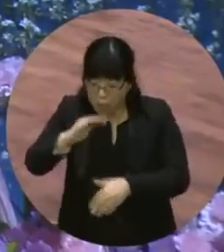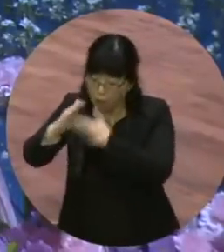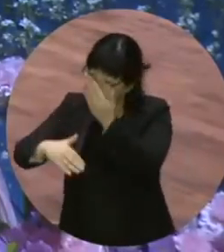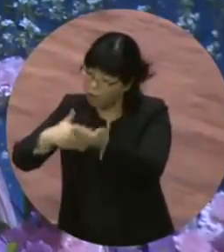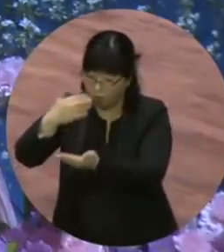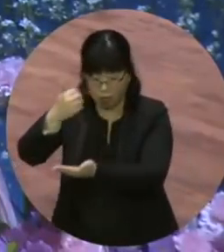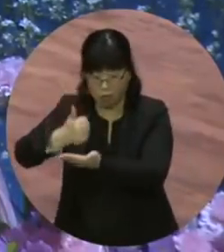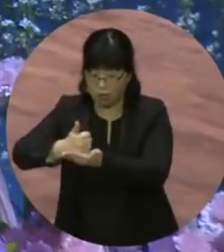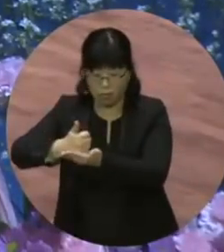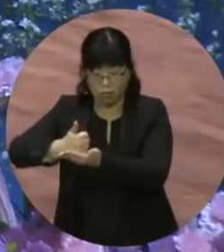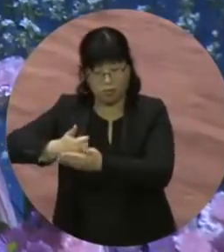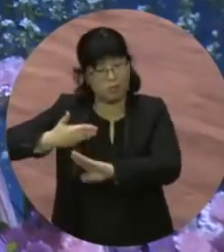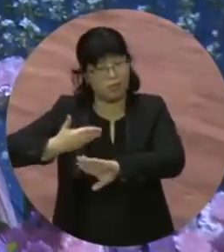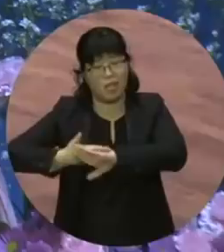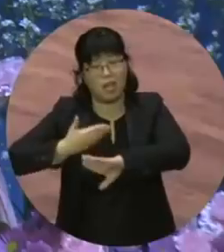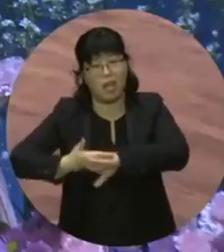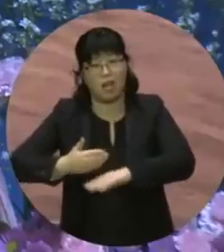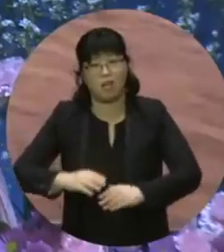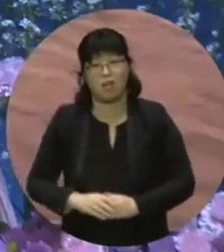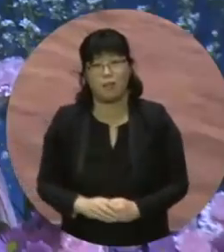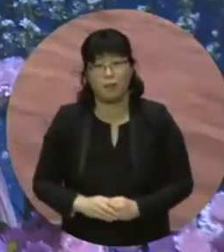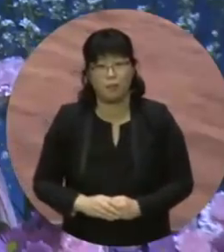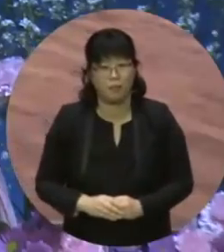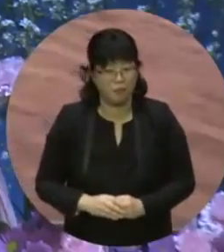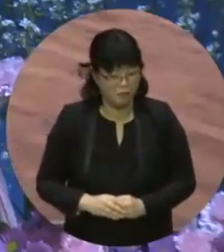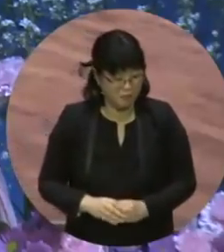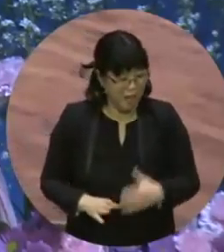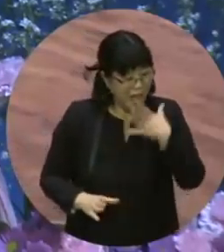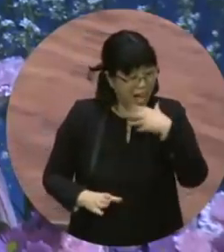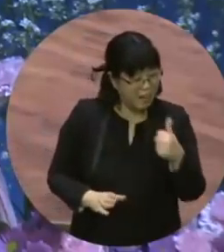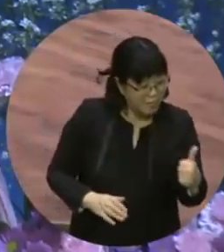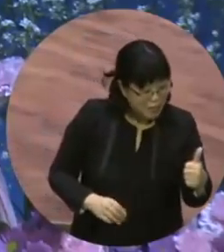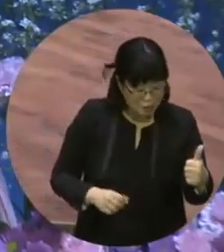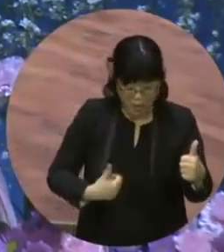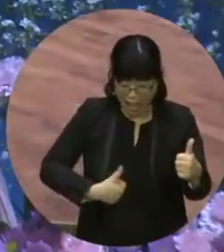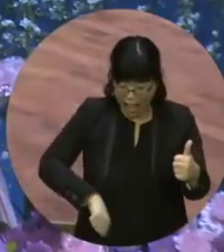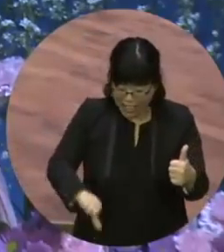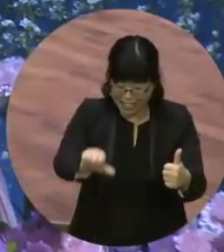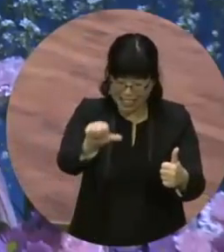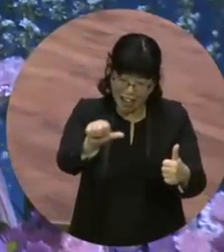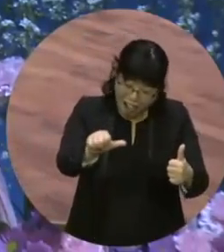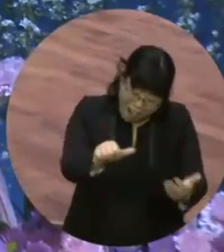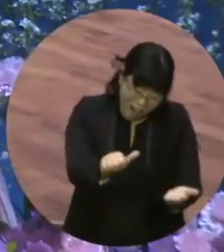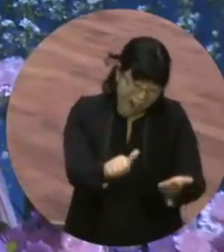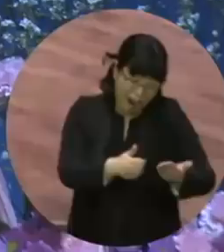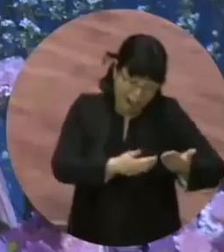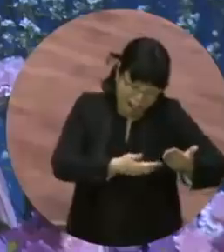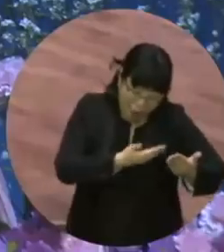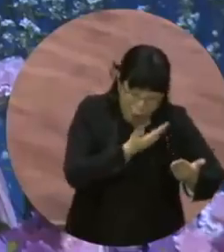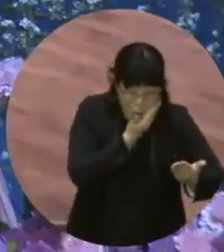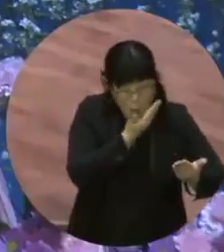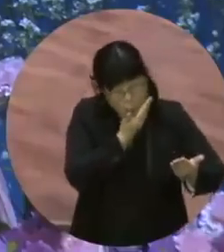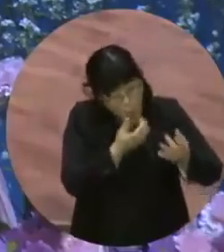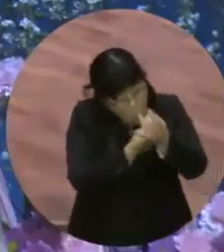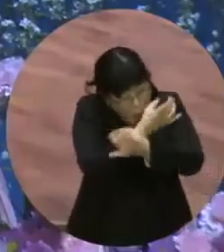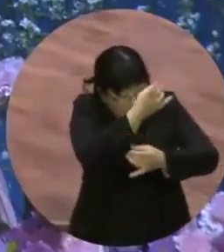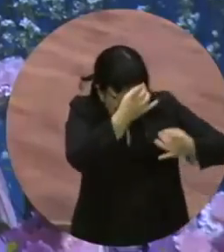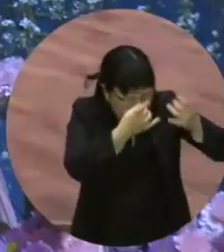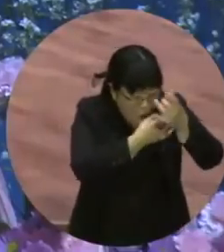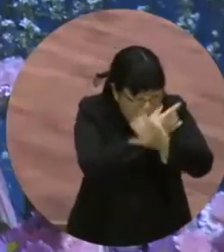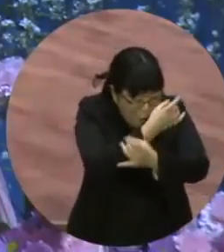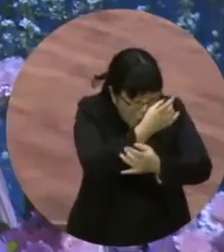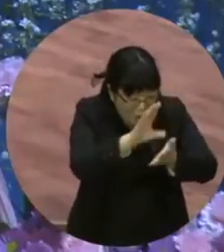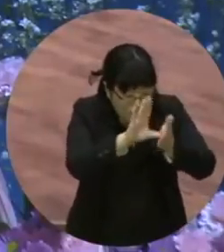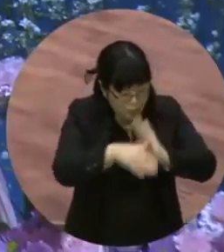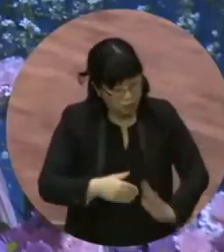자식에게 미쳐있는 이 아브라함을 깨우세요. 영적으로. 야, 갱신해라.